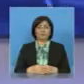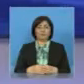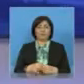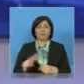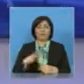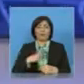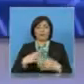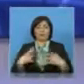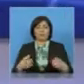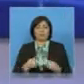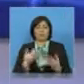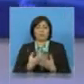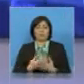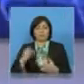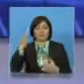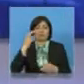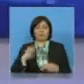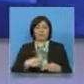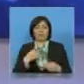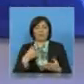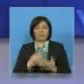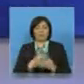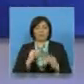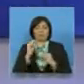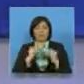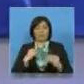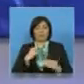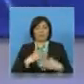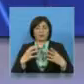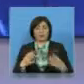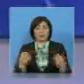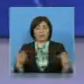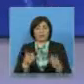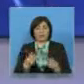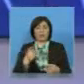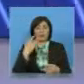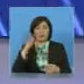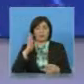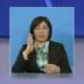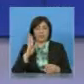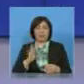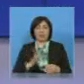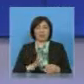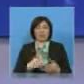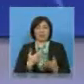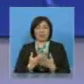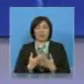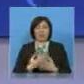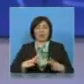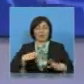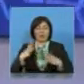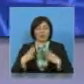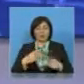Быть здоровым – это целая наука. Для того, чтобы сформировать свое здоровье, необходимо постоянно совершенствоваться, как физически,